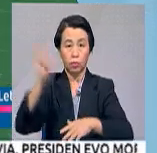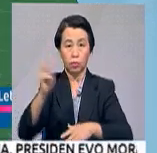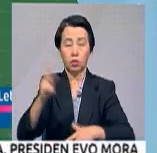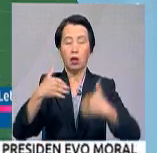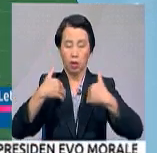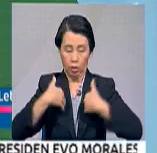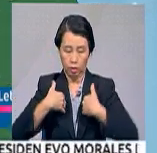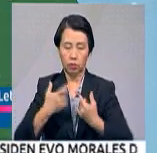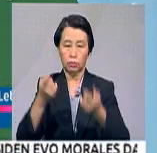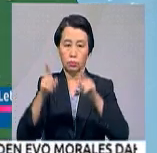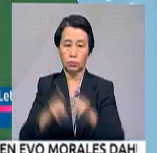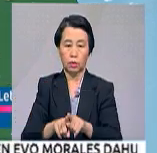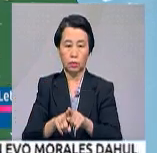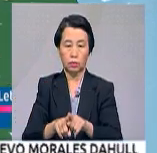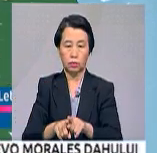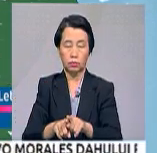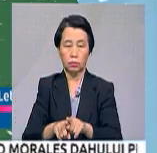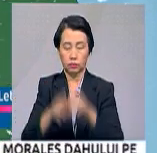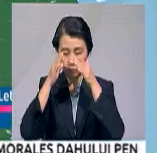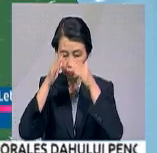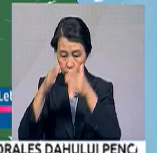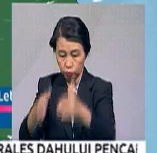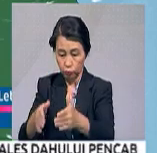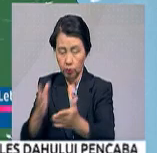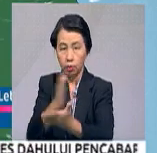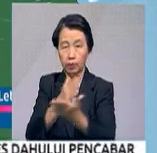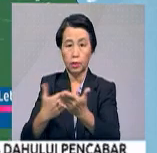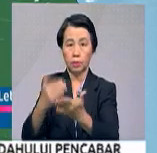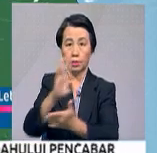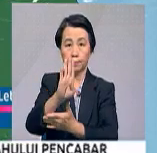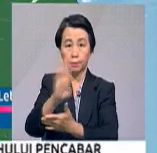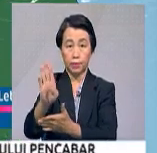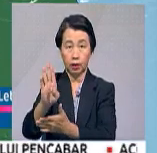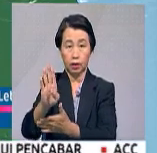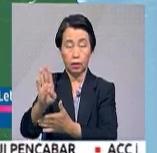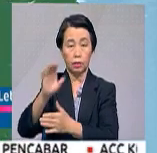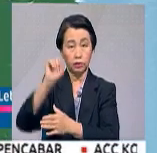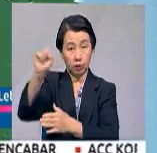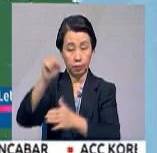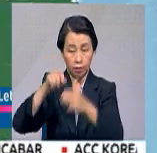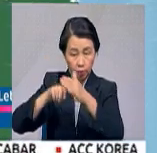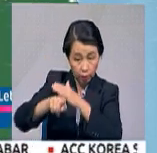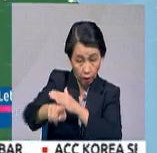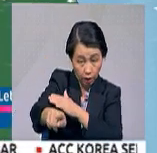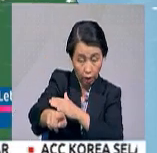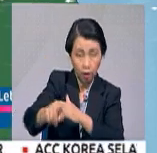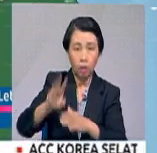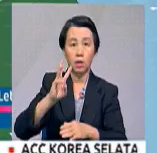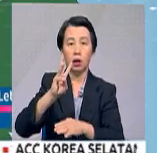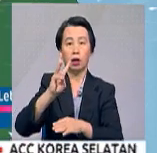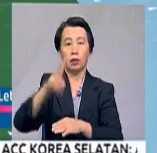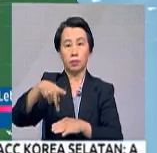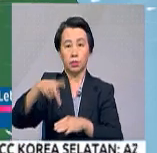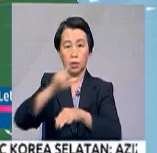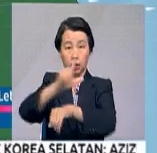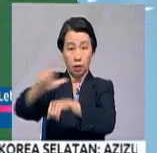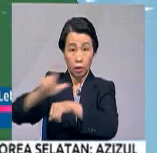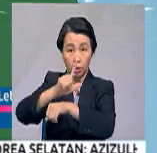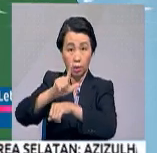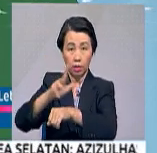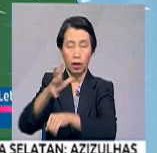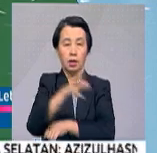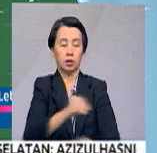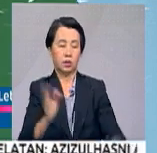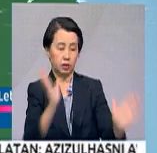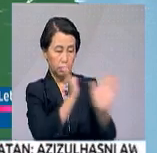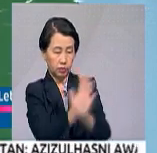sedang berlaku dan lebih tertumpu di bahagian pantai barat, pedalaman dan juga wilayah Persekutuan Labuan. Manakala di negeri Sarawak